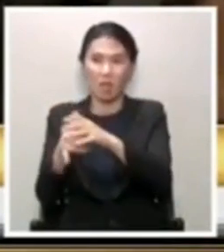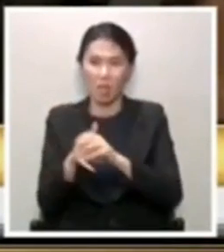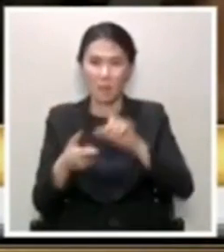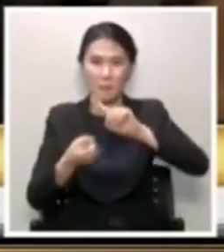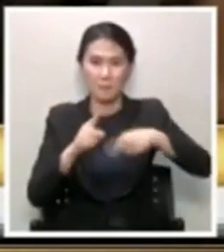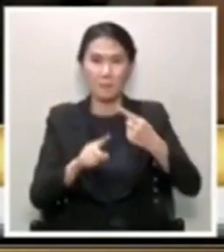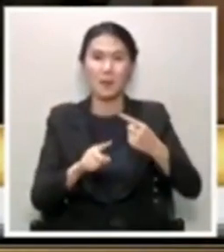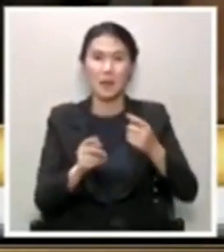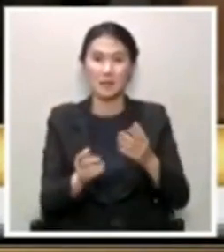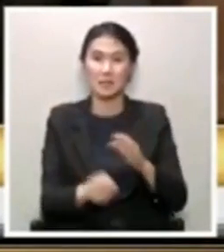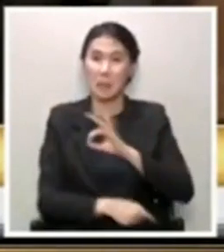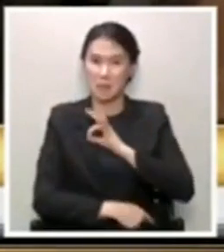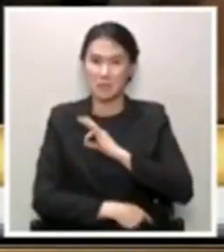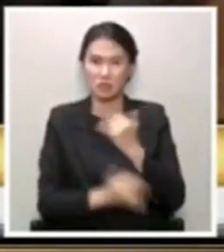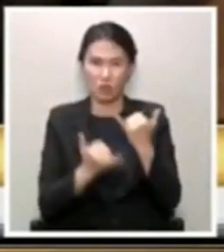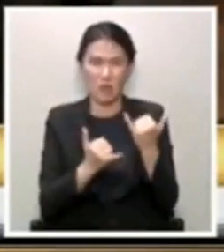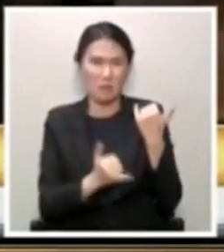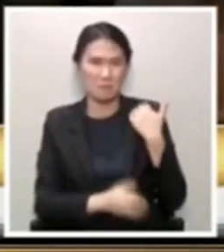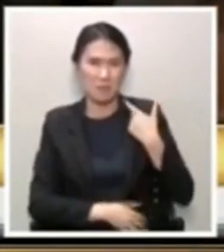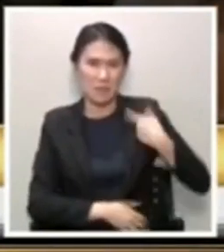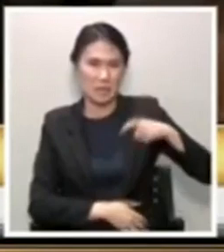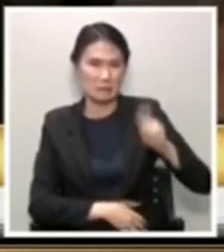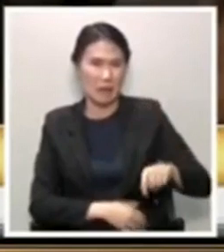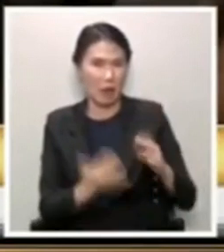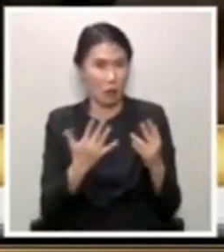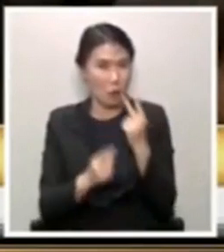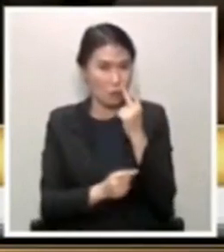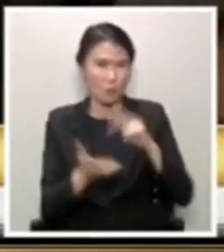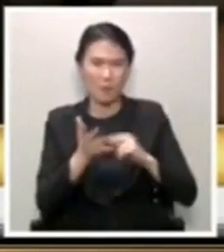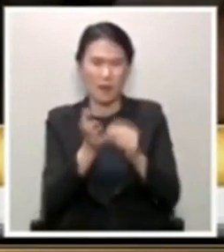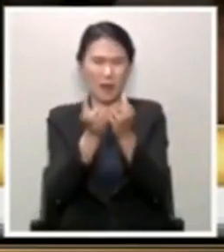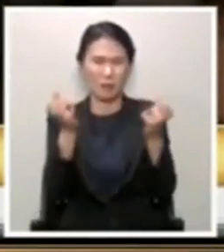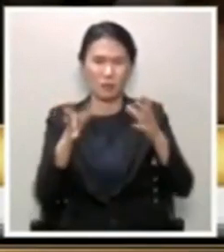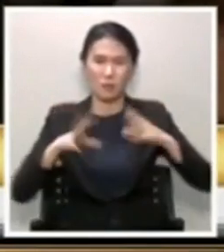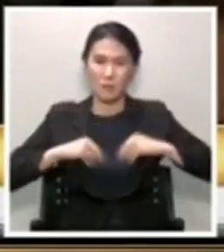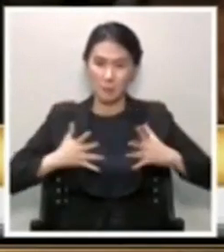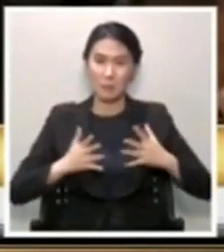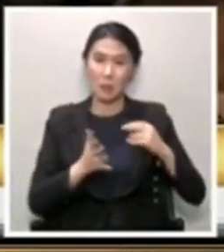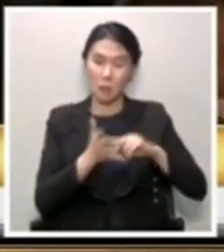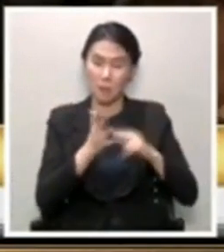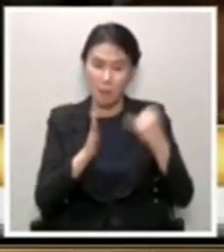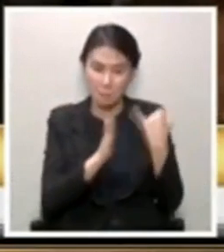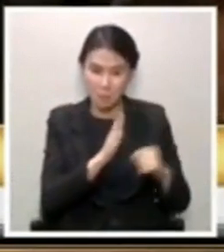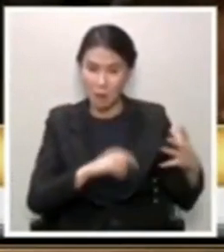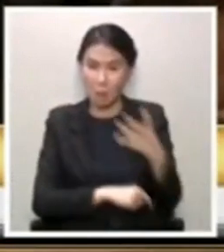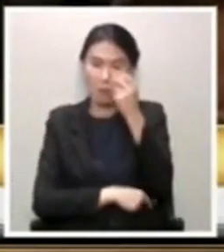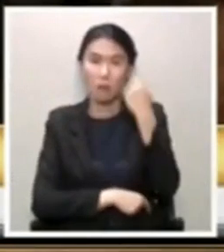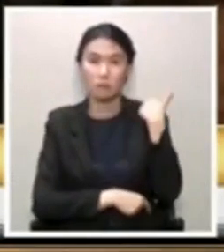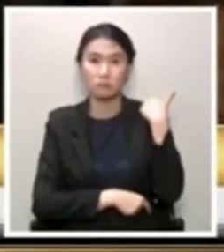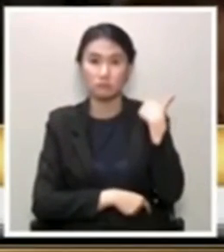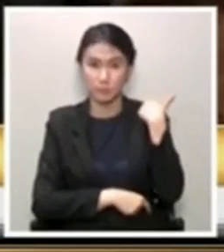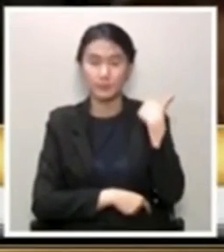าชิกในห้องนี้ก็ยังติดคดีอยู่หลายคนจากการรณรงค์ไม่รับรัฐธรรมนูญนะครับเมื่อตอนรณรงค์เรื่องประช